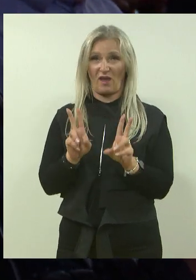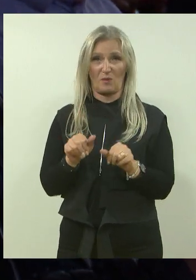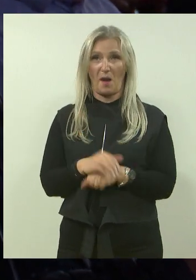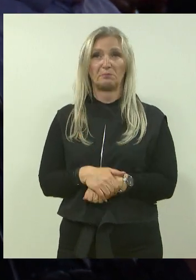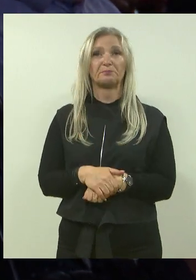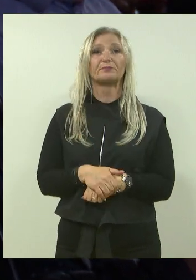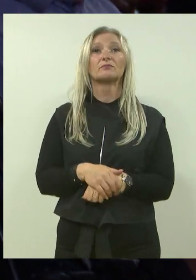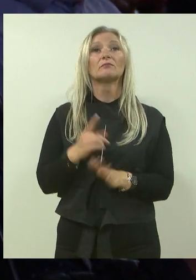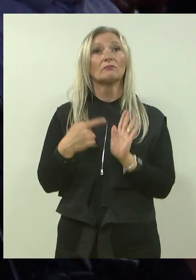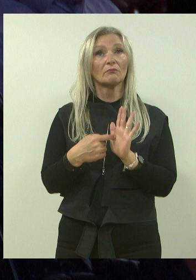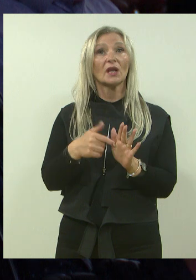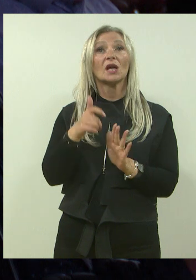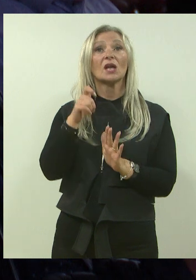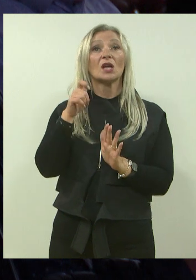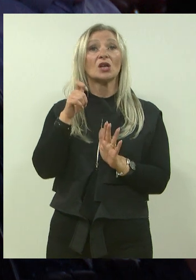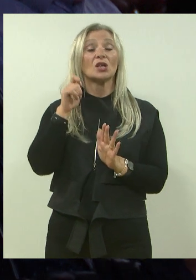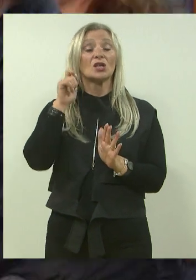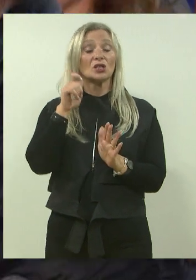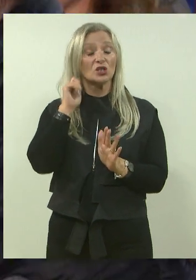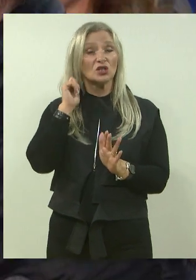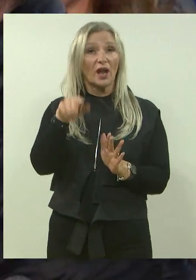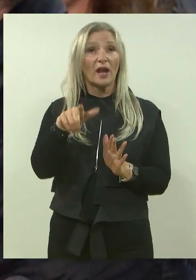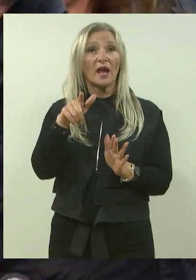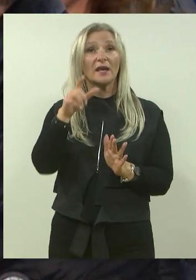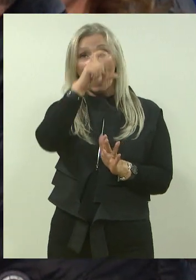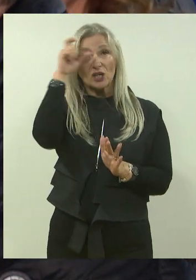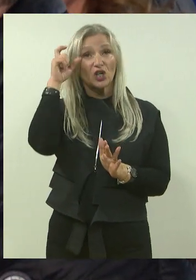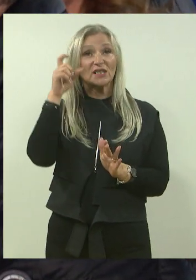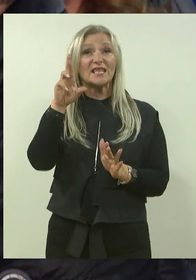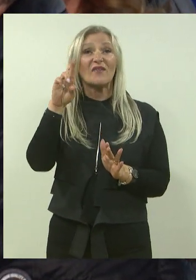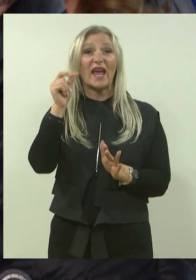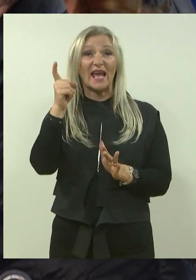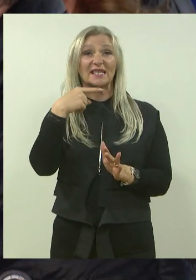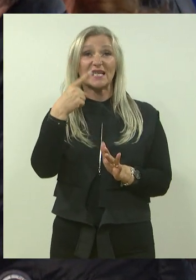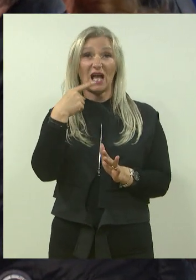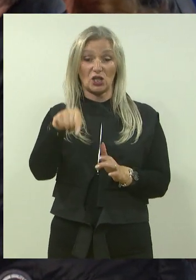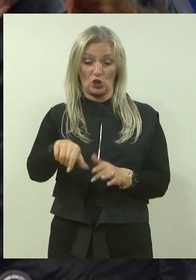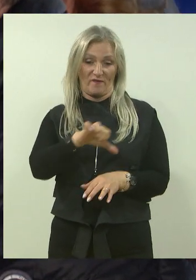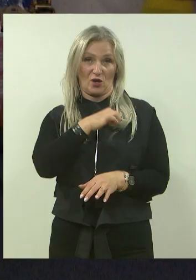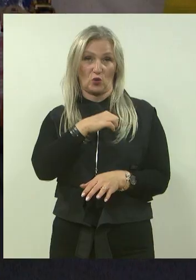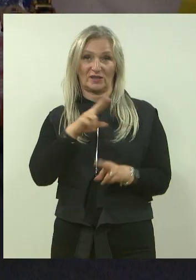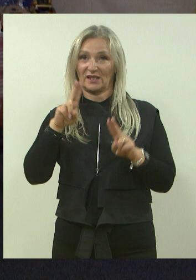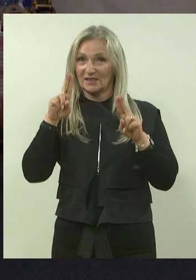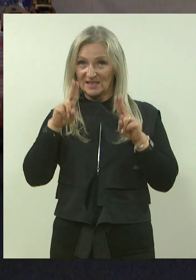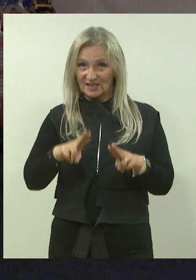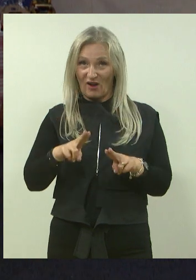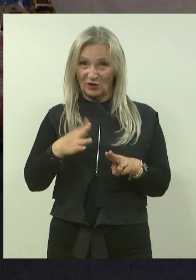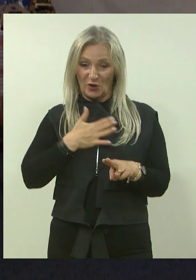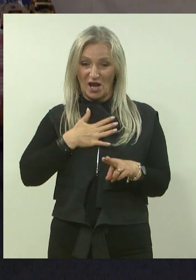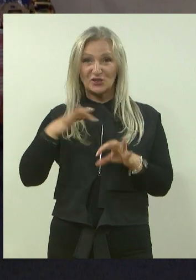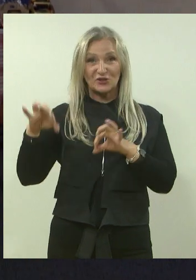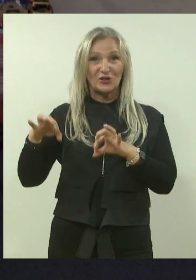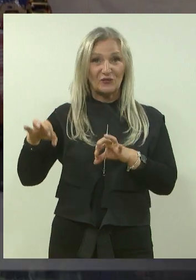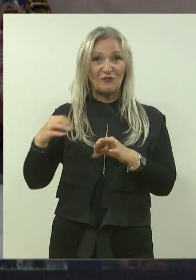dolaskom pokazala i čelna žena općine Trnovec Bartolovečki, načelnica Verica Vitković. Evo ove godine stvarno naš